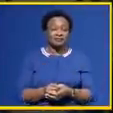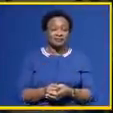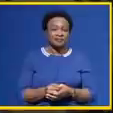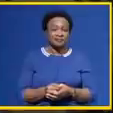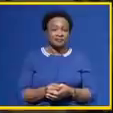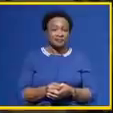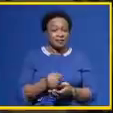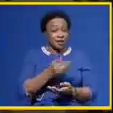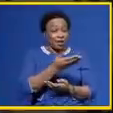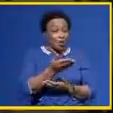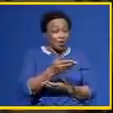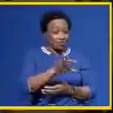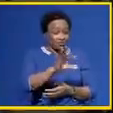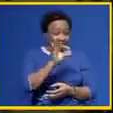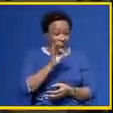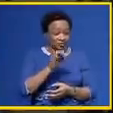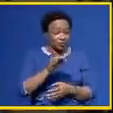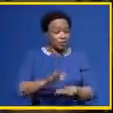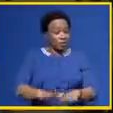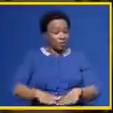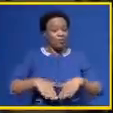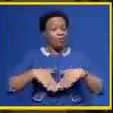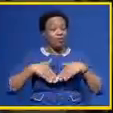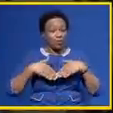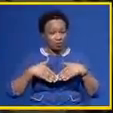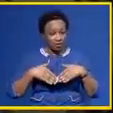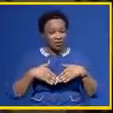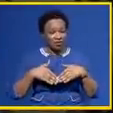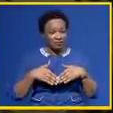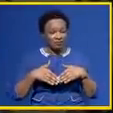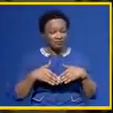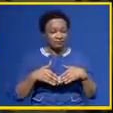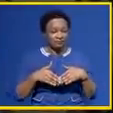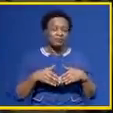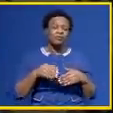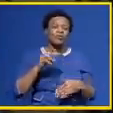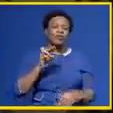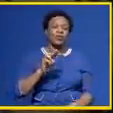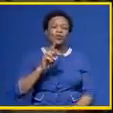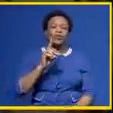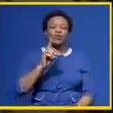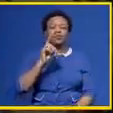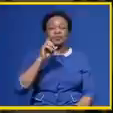Wewe ukichaguliwa kuwa mbunge wa UDP,